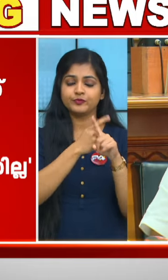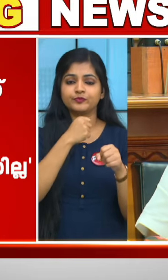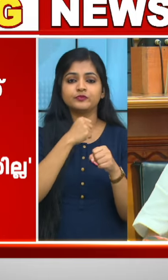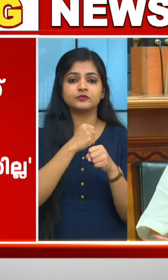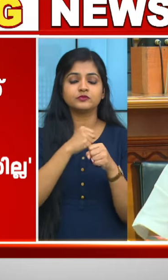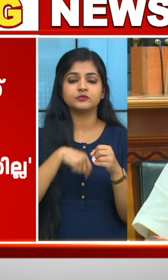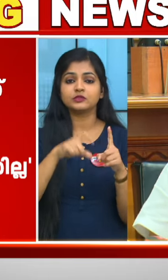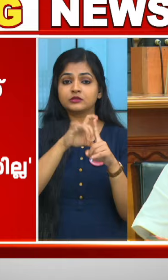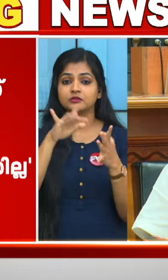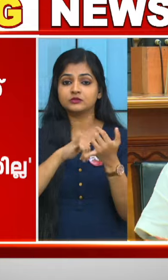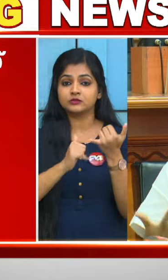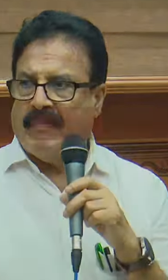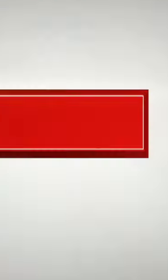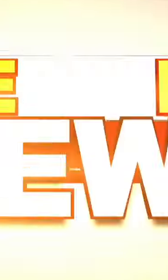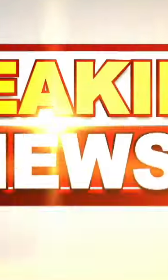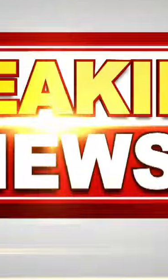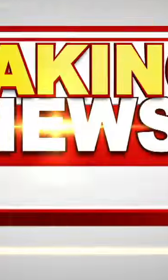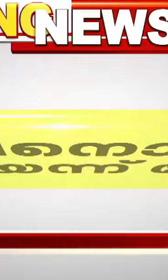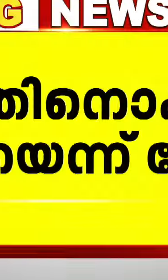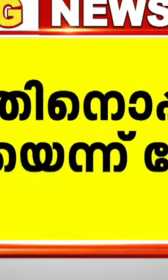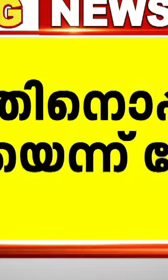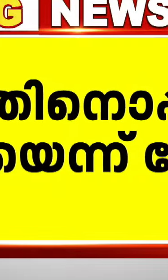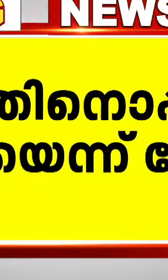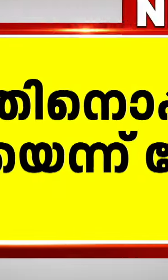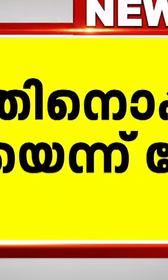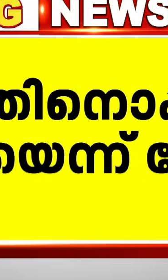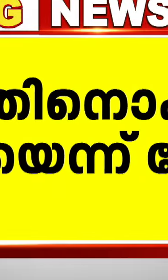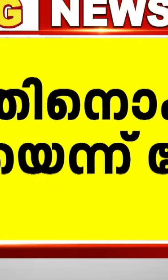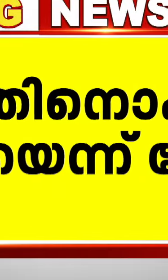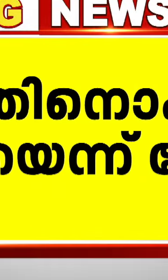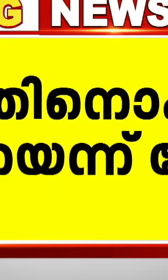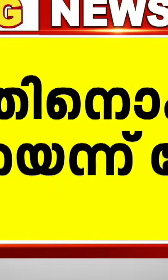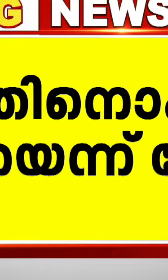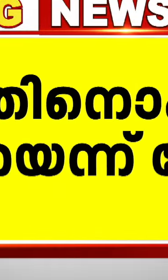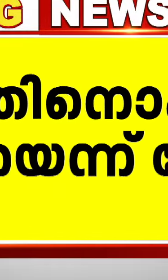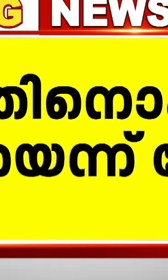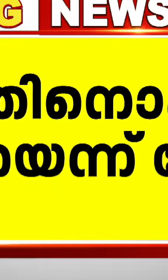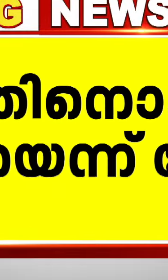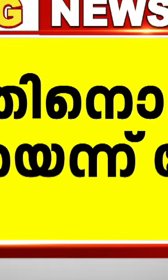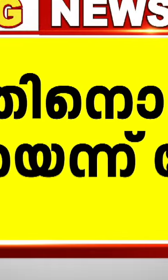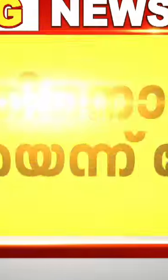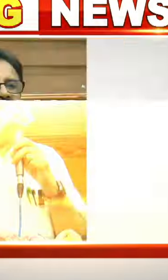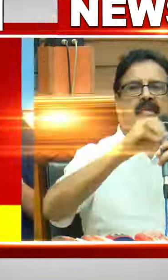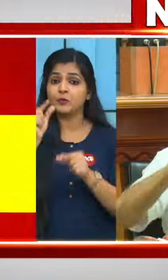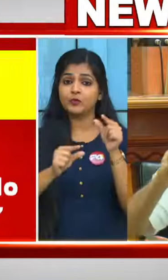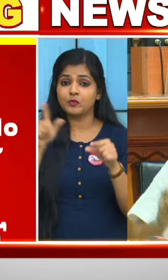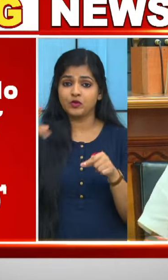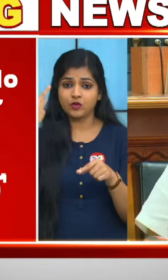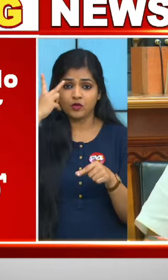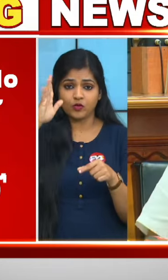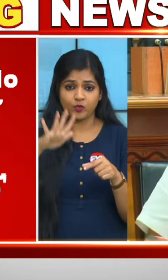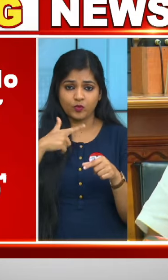ഈ വിഷയത്തെക്കുറിച്ച് ചോദിച്ചു. അപ്പോൾ ഞാൻ പറഞ്ഞത് ഇന്നതാണ് സംഭവം എന്ന് പറഞ്ഞ് അദ്ദേഹത്തിന് ബോധ്യപ്പെടുന്നു. ഞാൻ ജനങ്ങളോട് ബോധ്യപ്പെടുത്തിക്കോളാം. എനിക്കത്ര വലിയ കാര്യമായിട്ടൊന്നും